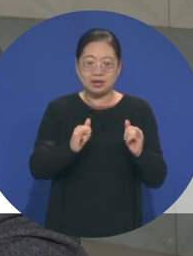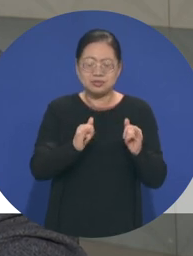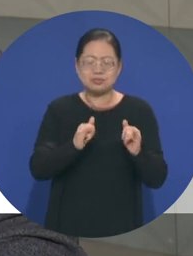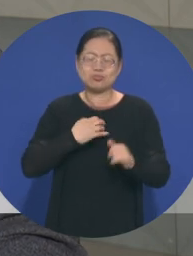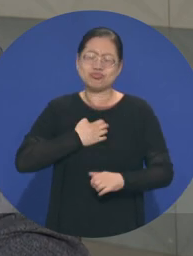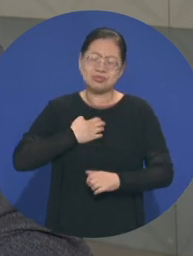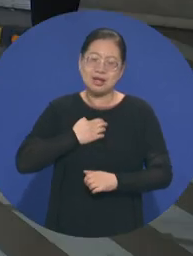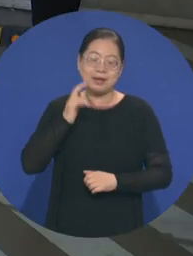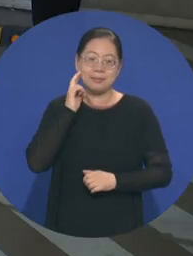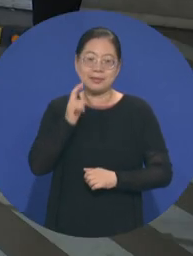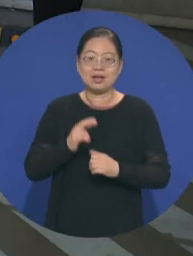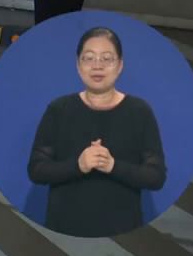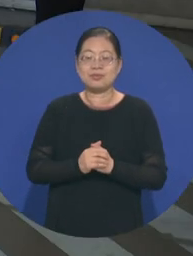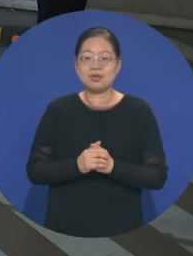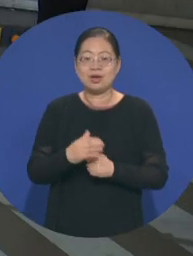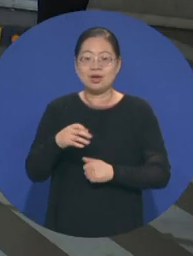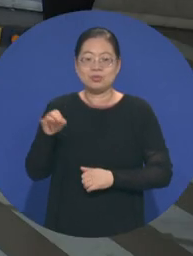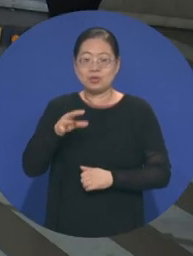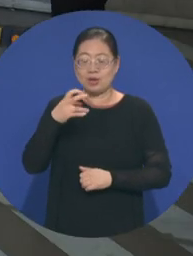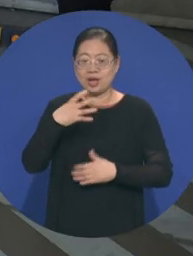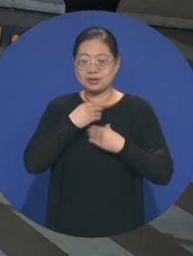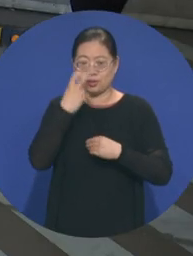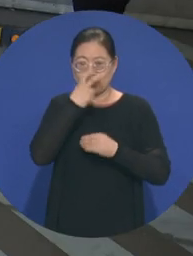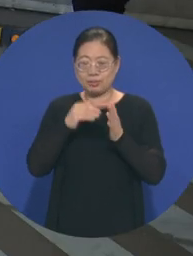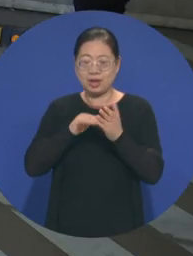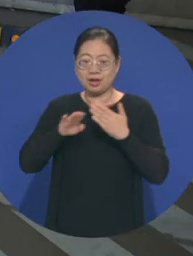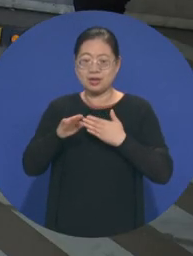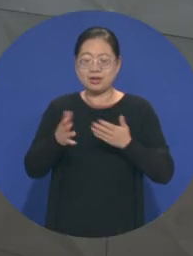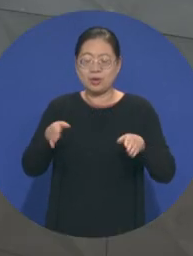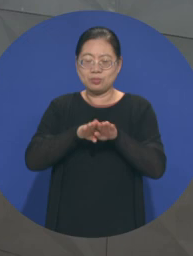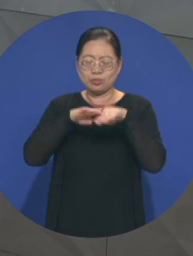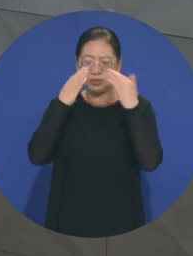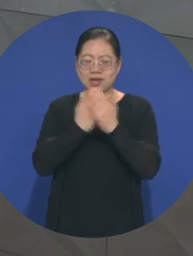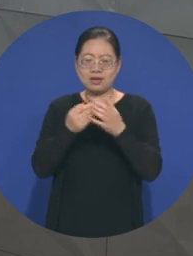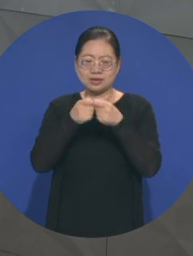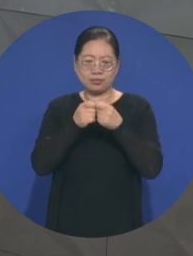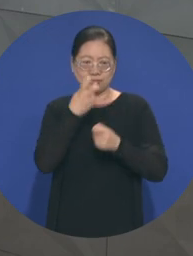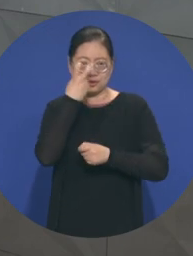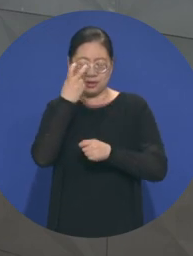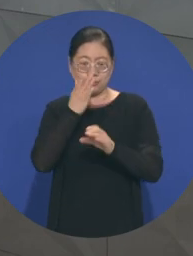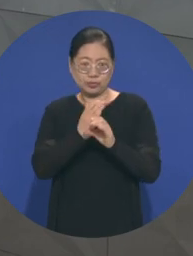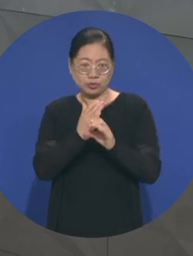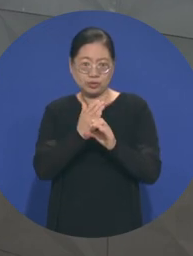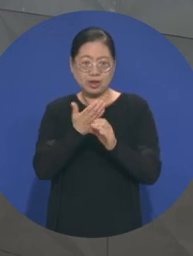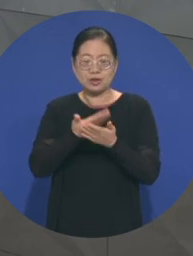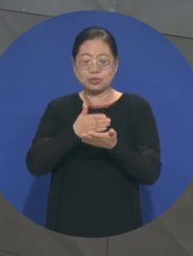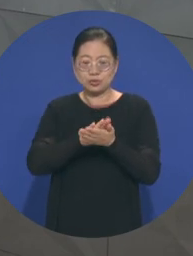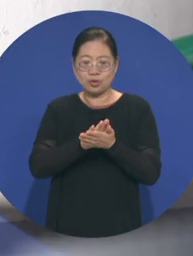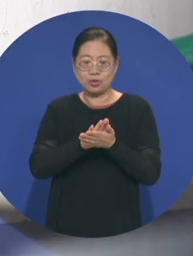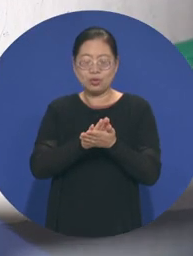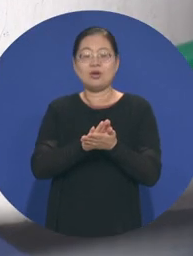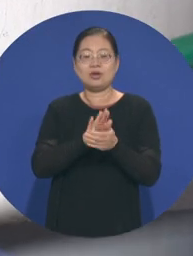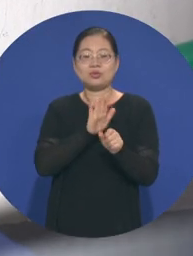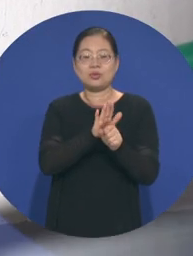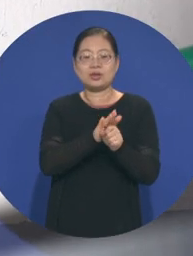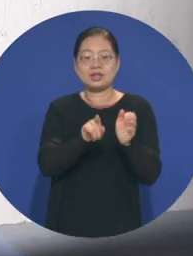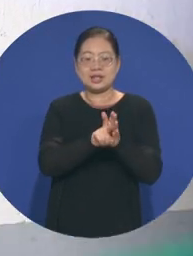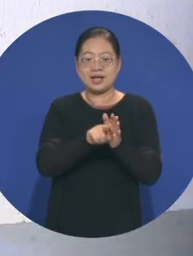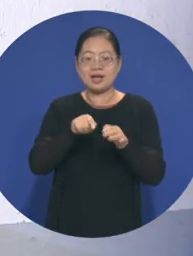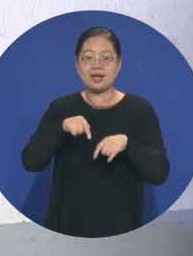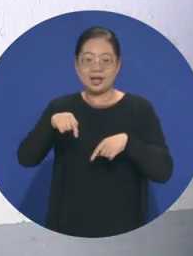좀 많아서 지금은 무 점검을 건 전체에 대한 정밀진단을 하고 조치가 이루어지도록